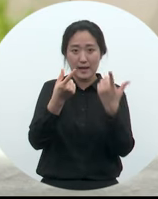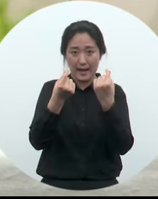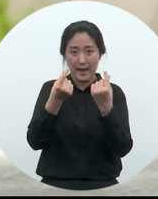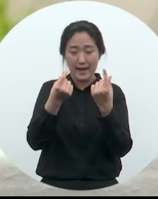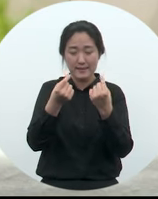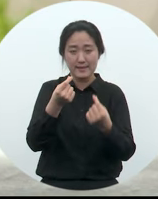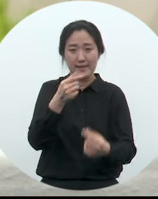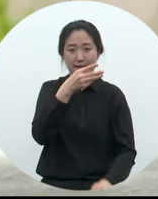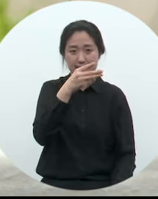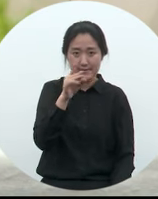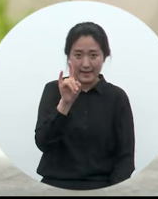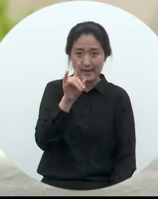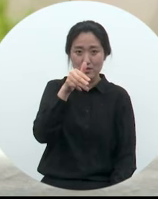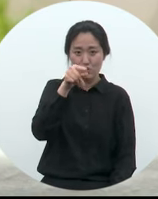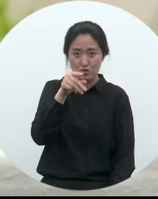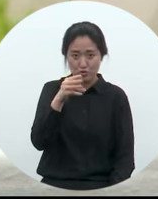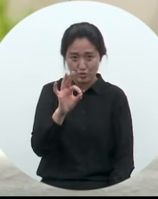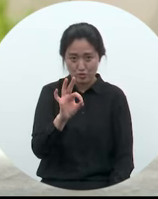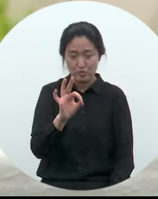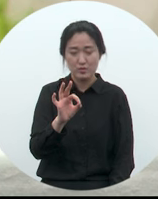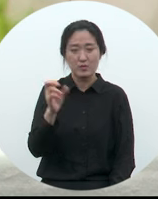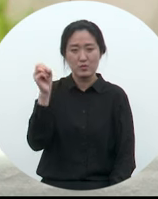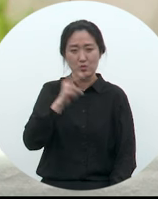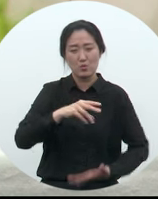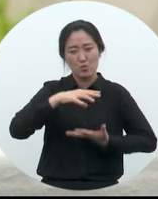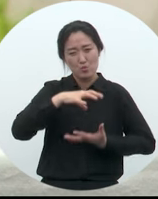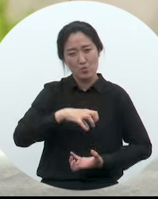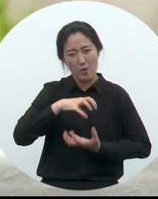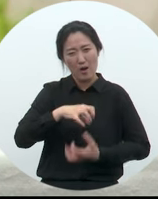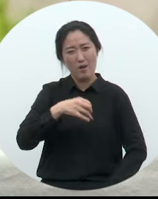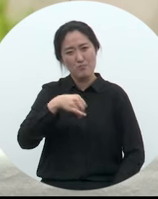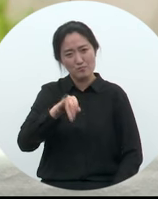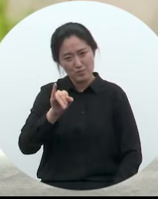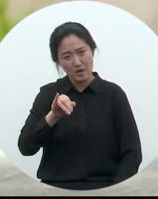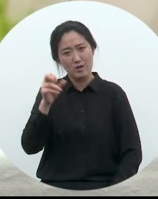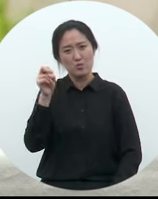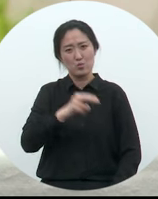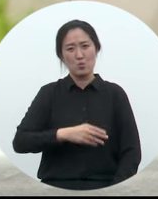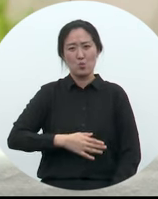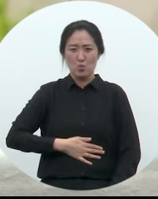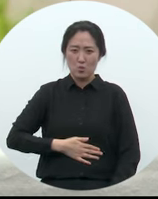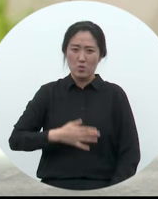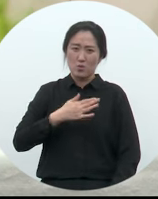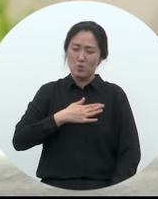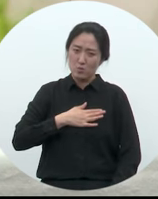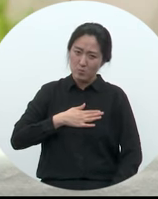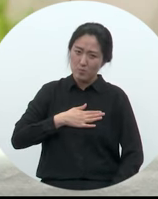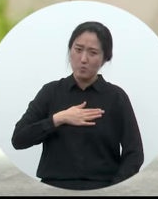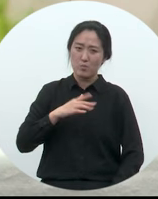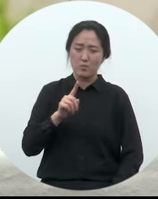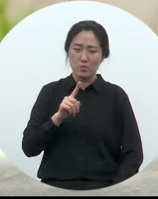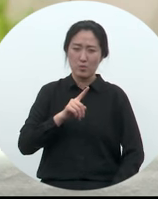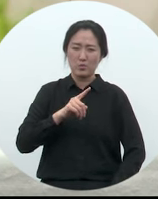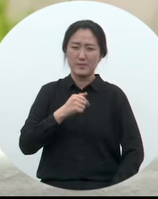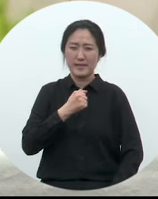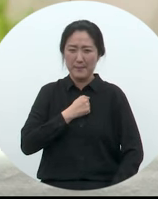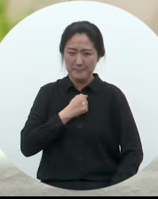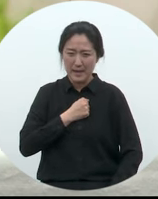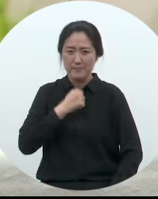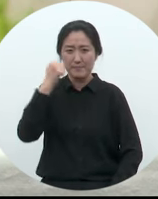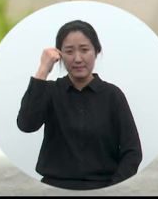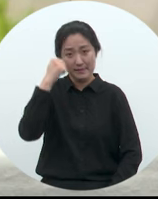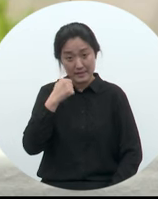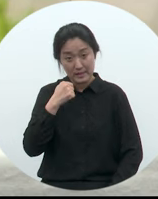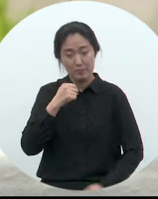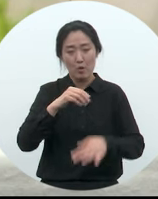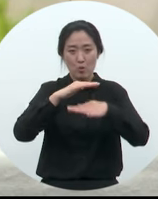경혈입니다. 그래서 평소에 소화불량이 있거나 또 체기가 있다거나 좀 속이 답답하다, 안정이 안 된다 이랬을